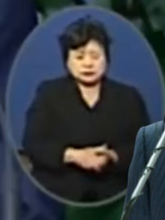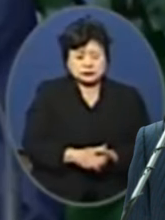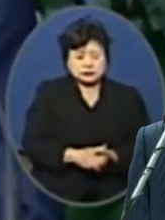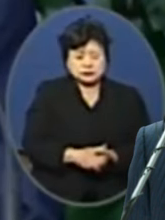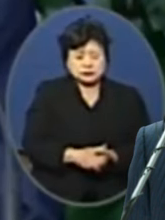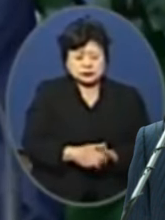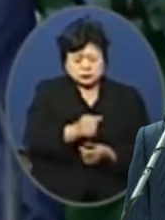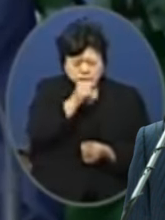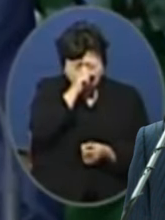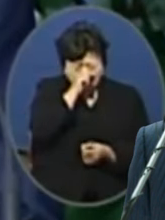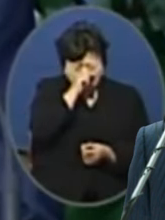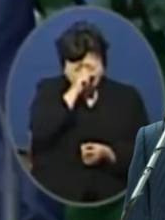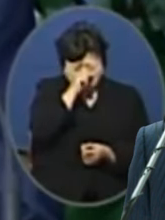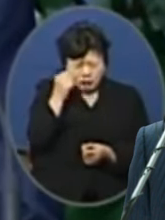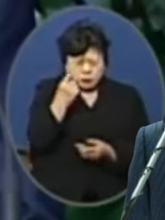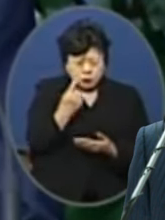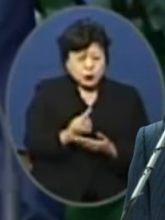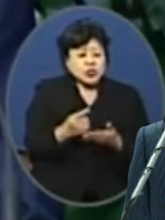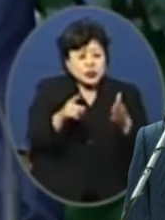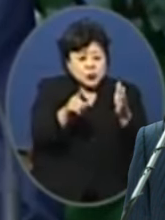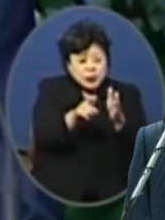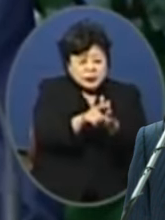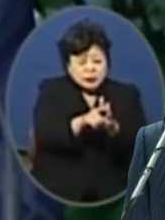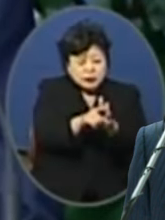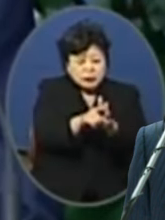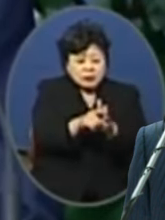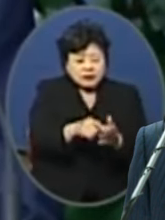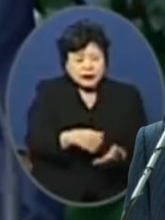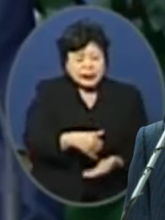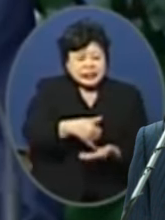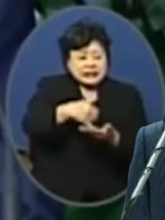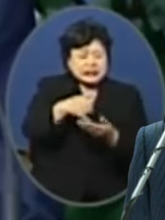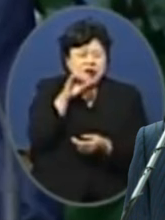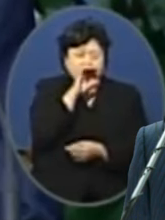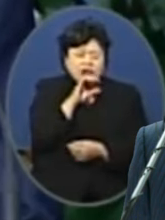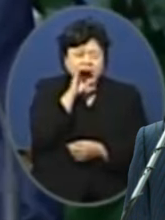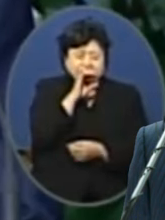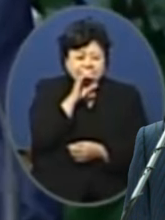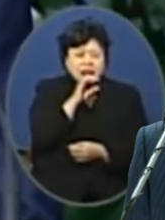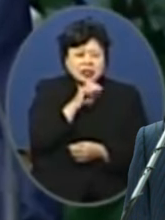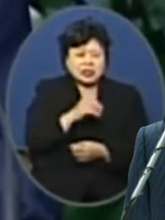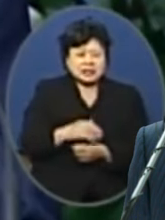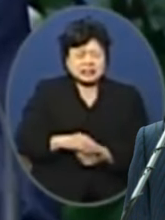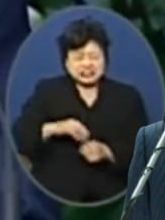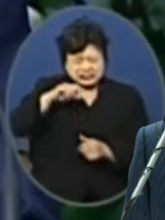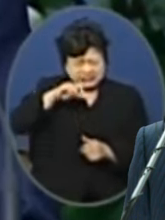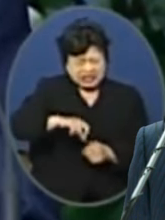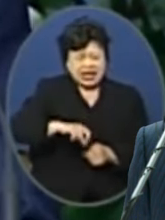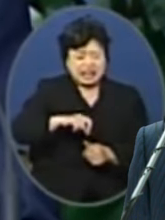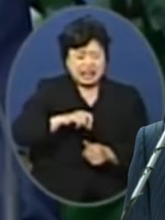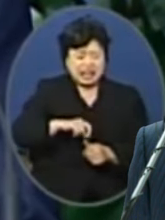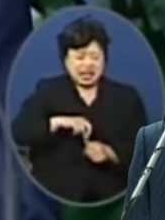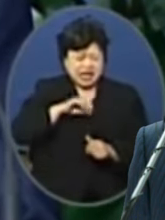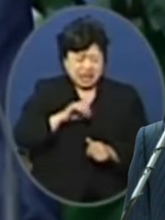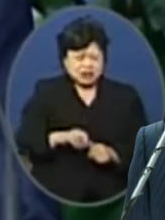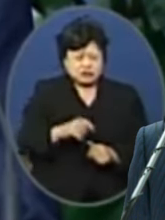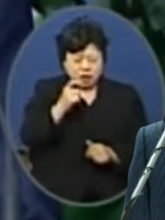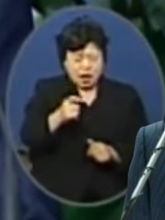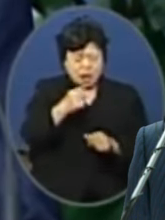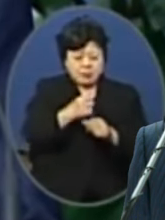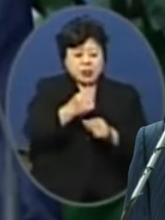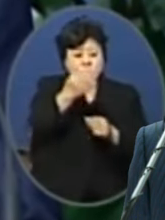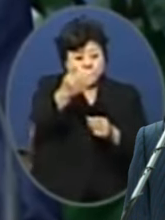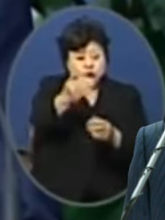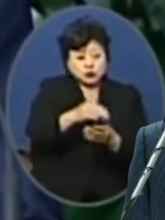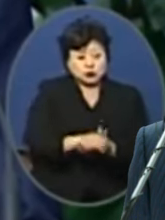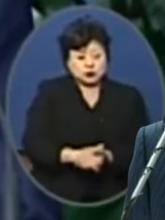아멘 좋은 것을 가져오기 위해서 인격적으로 연단 주시고 징계해 주시고 강하게 만들어 주시는